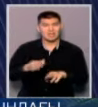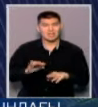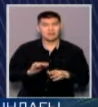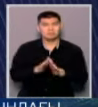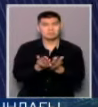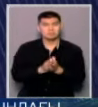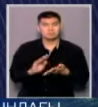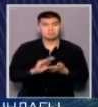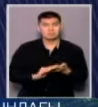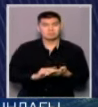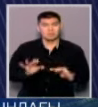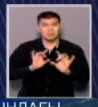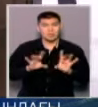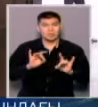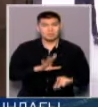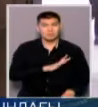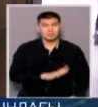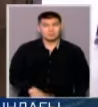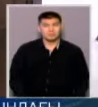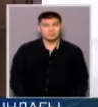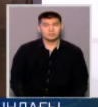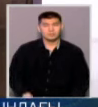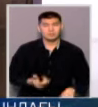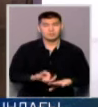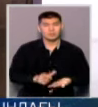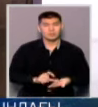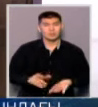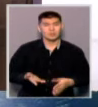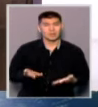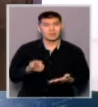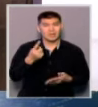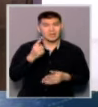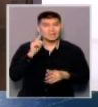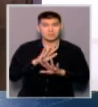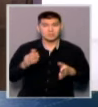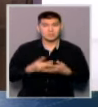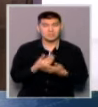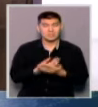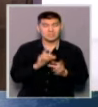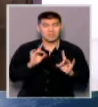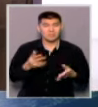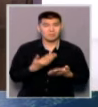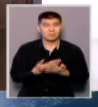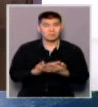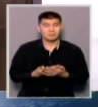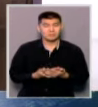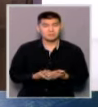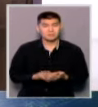естеліктер турасында әңгімеледі. Өте бір бұрын естілмеген жаңалықтар айтылды. Мысалы үшін